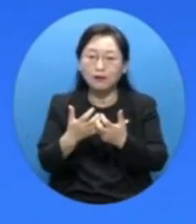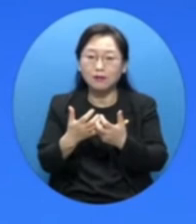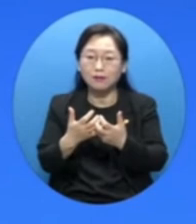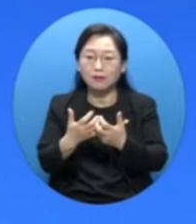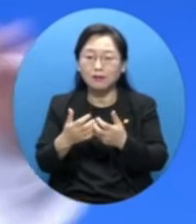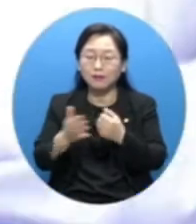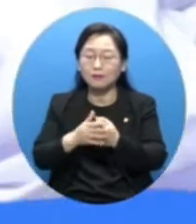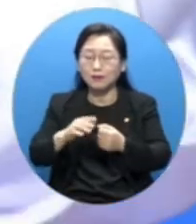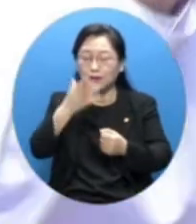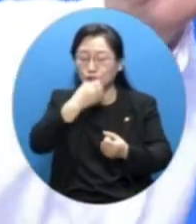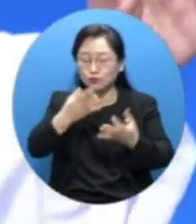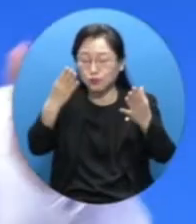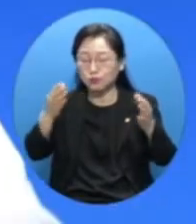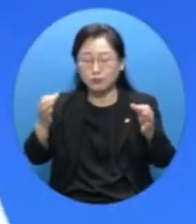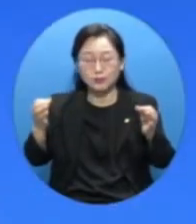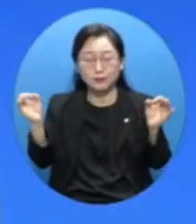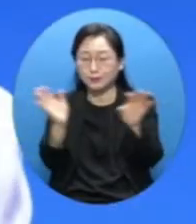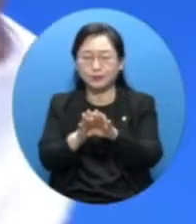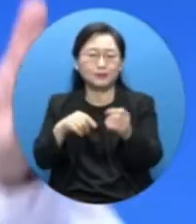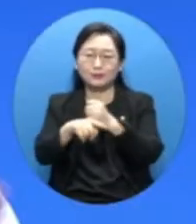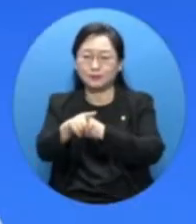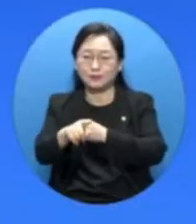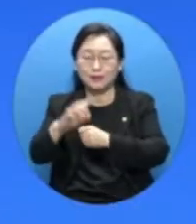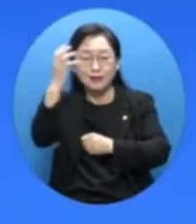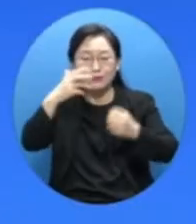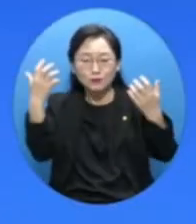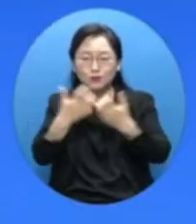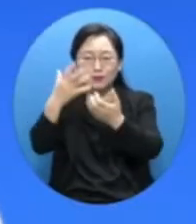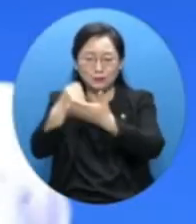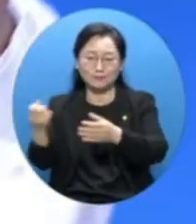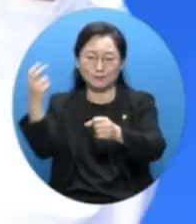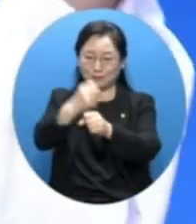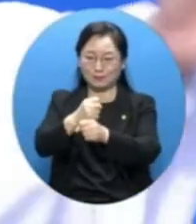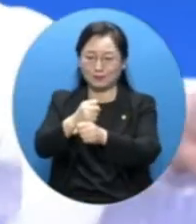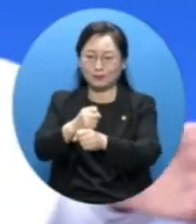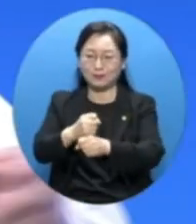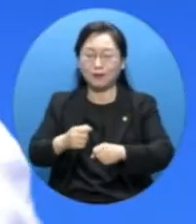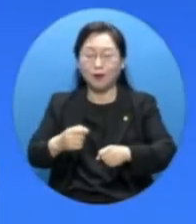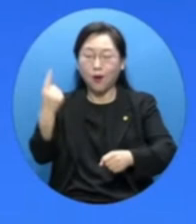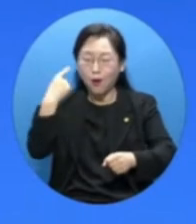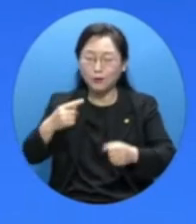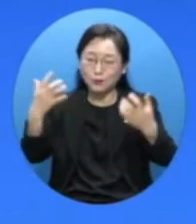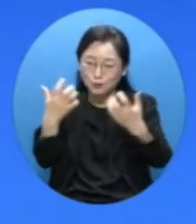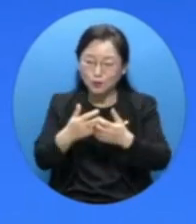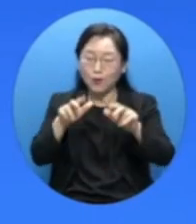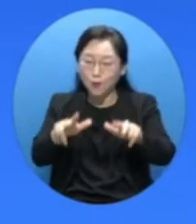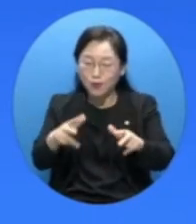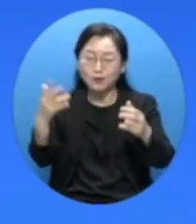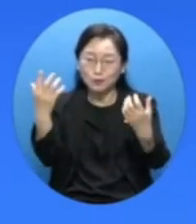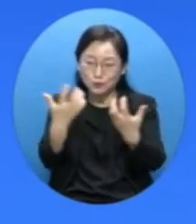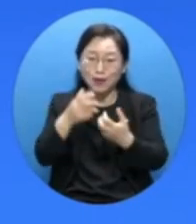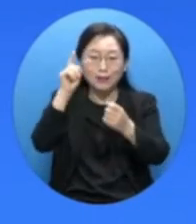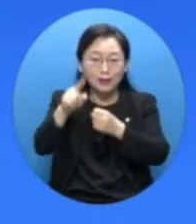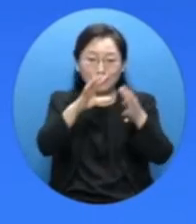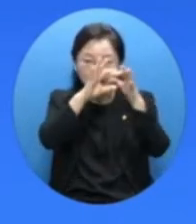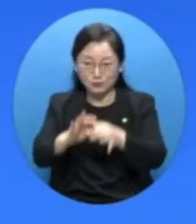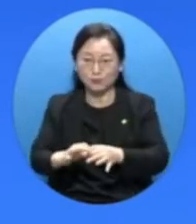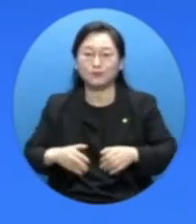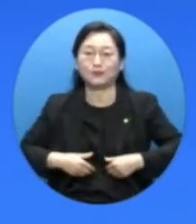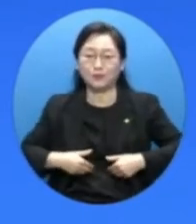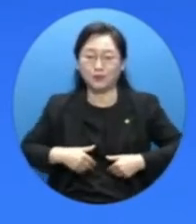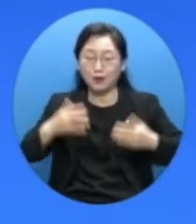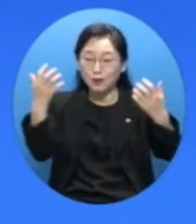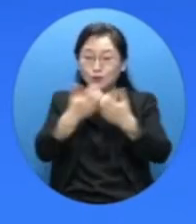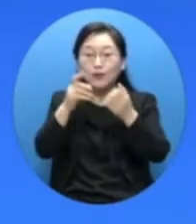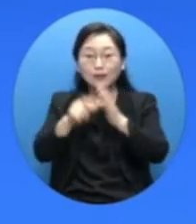모든 축복을 다 잃어버리는 것입니다. 우리는 늘 성령 충만을 회복해야 됩니다. 어제도 충만하고 오늘도 충만하고 내일도 충만해야 되는 것입니다. 충만할